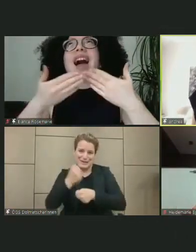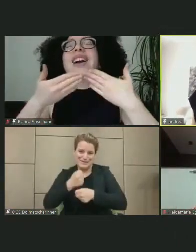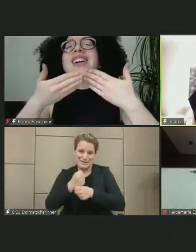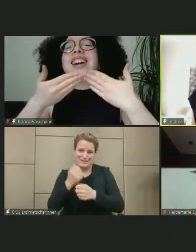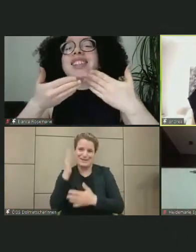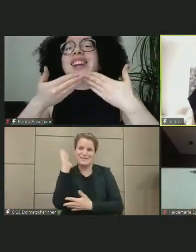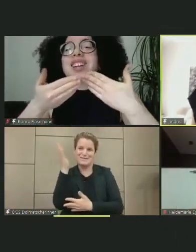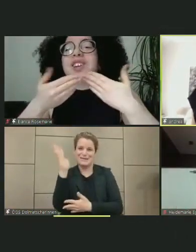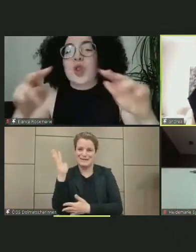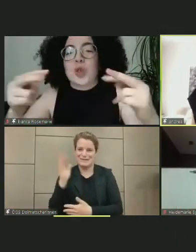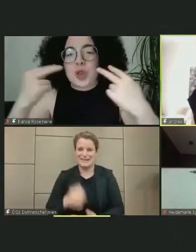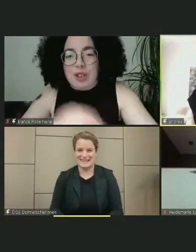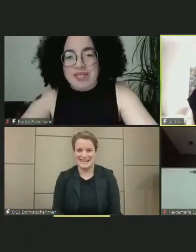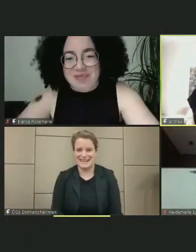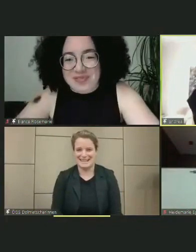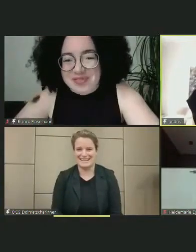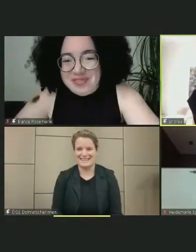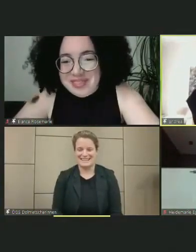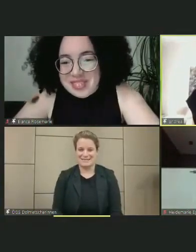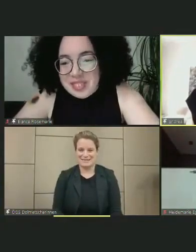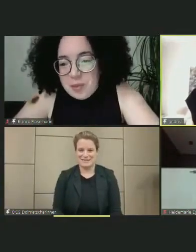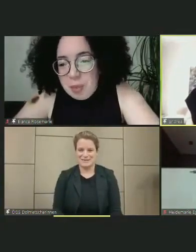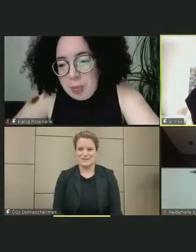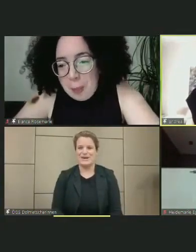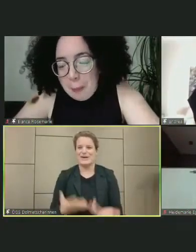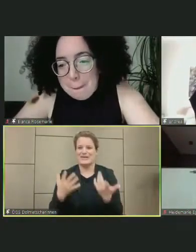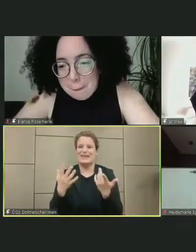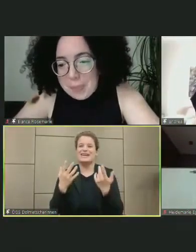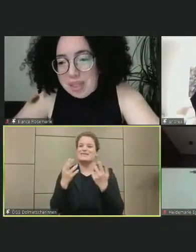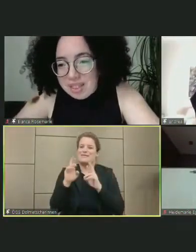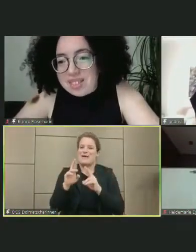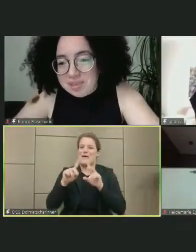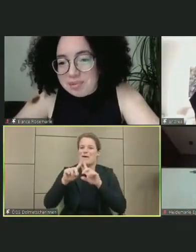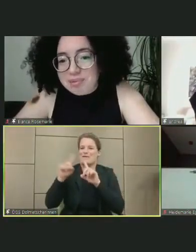hoffe, für euch hat es auch Spaß gemacht.